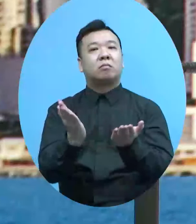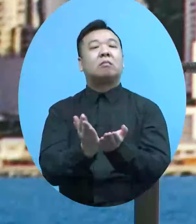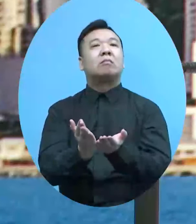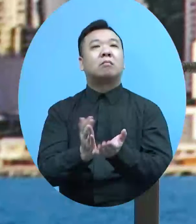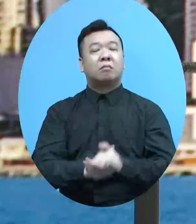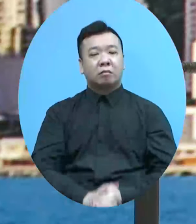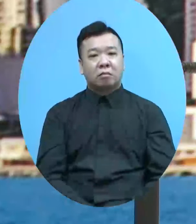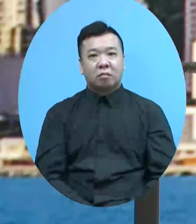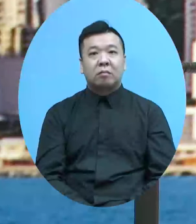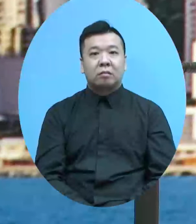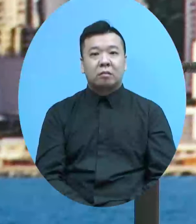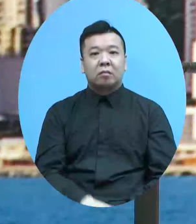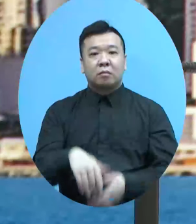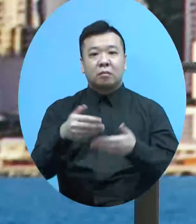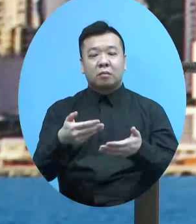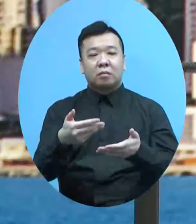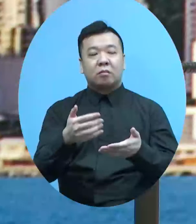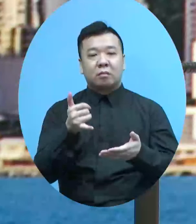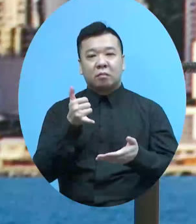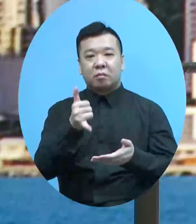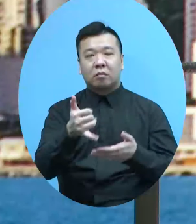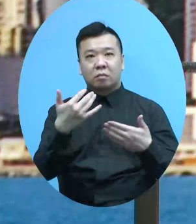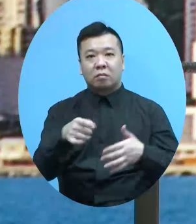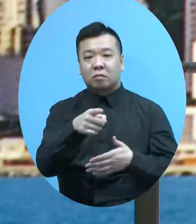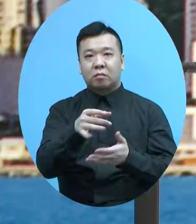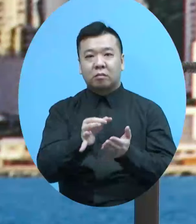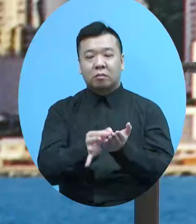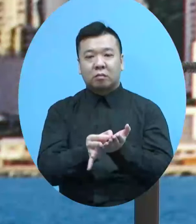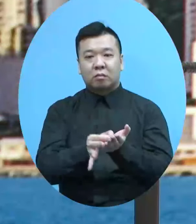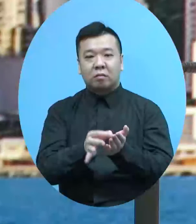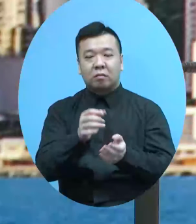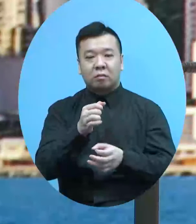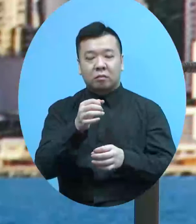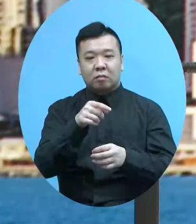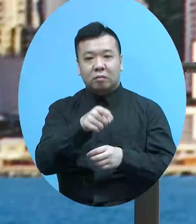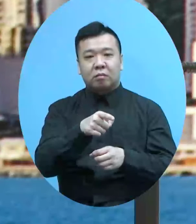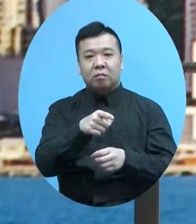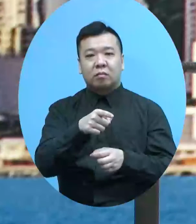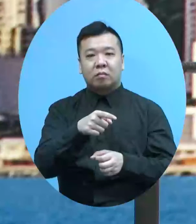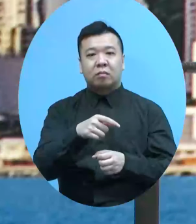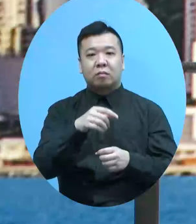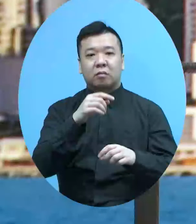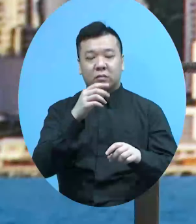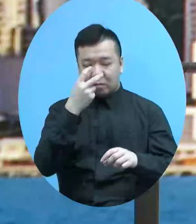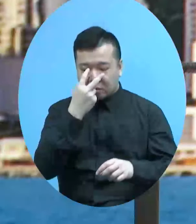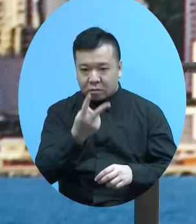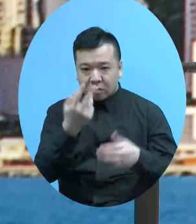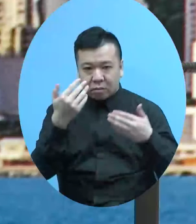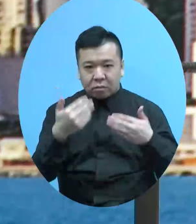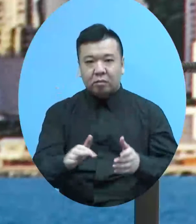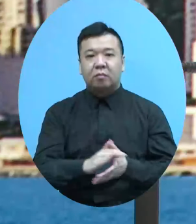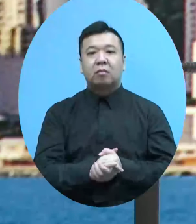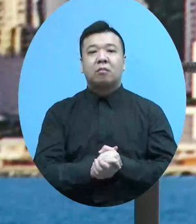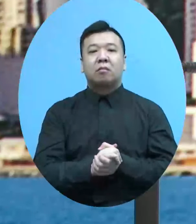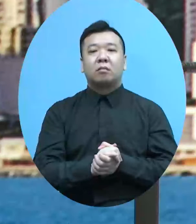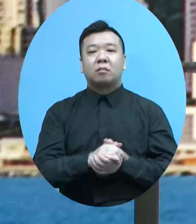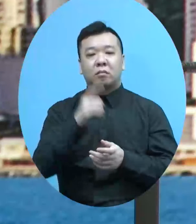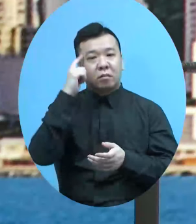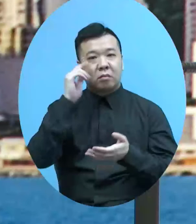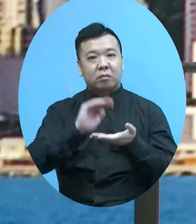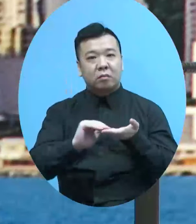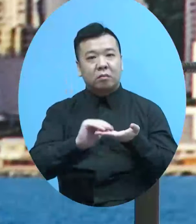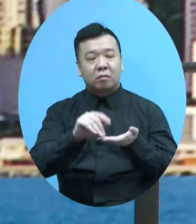那我們就今天已經去了這個地方就是她工作地點去視察過還有了